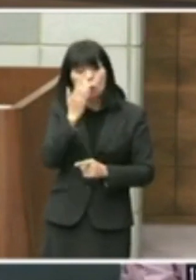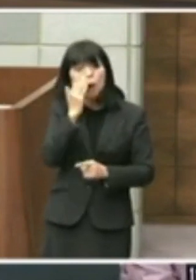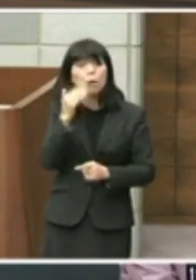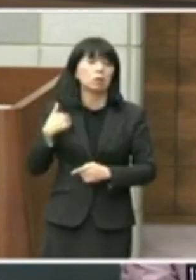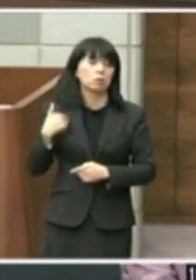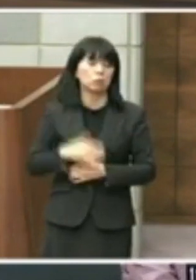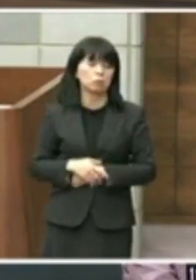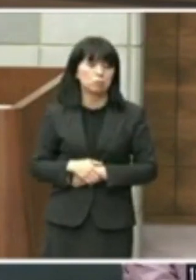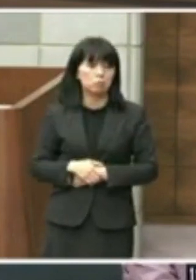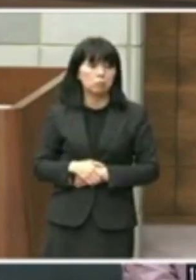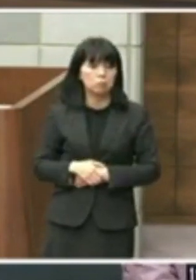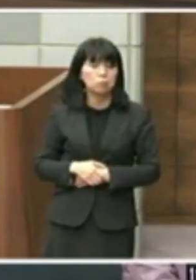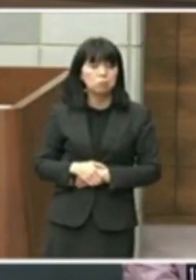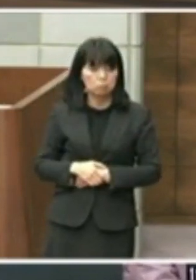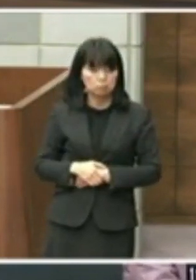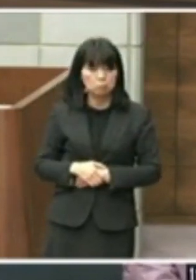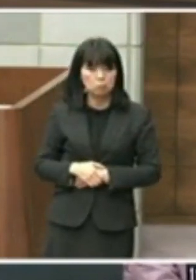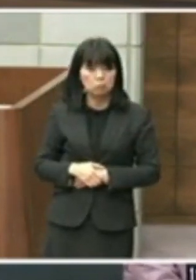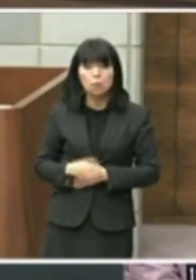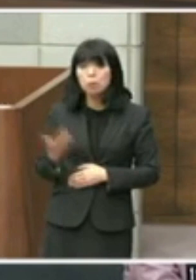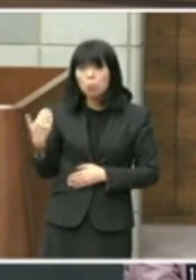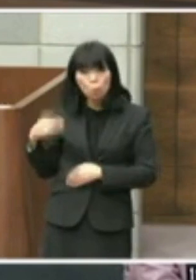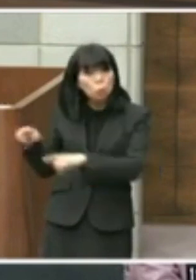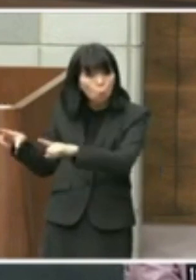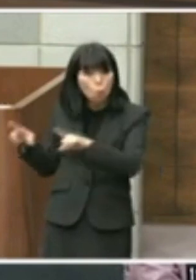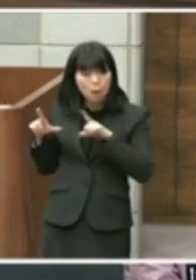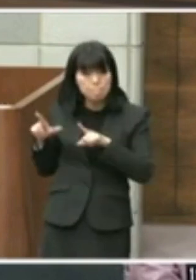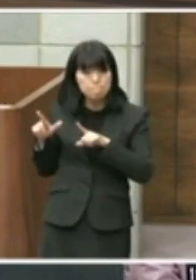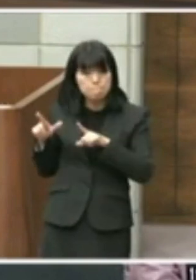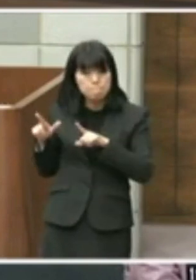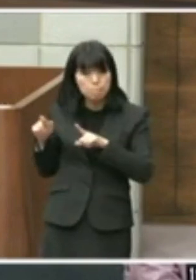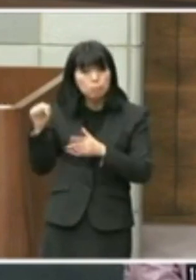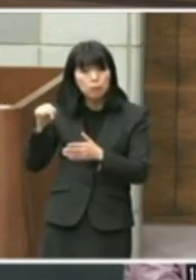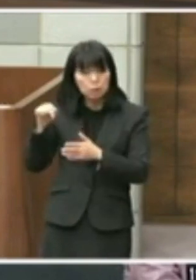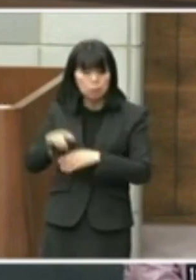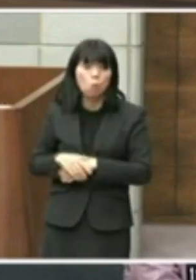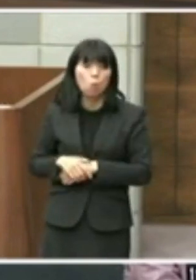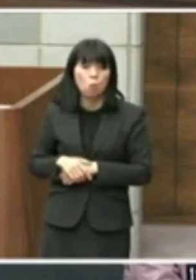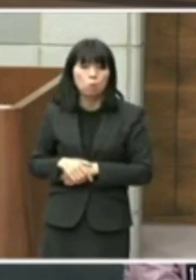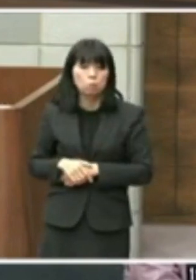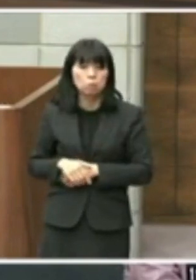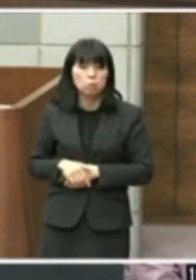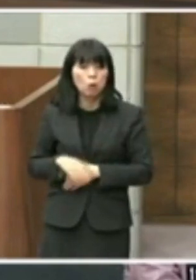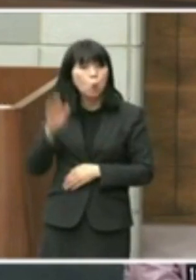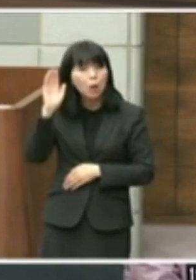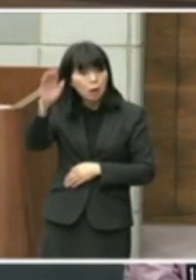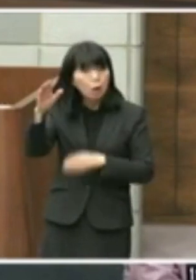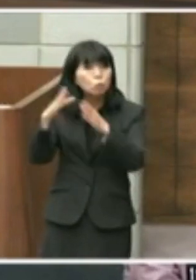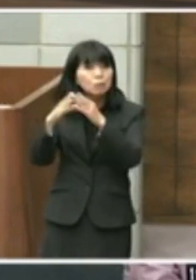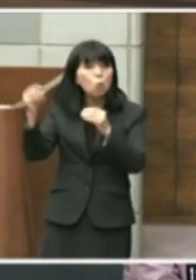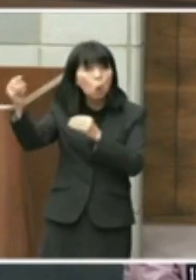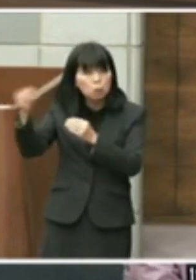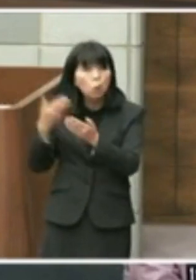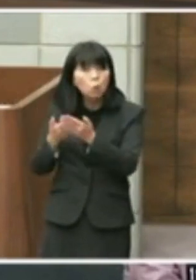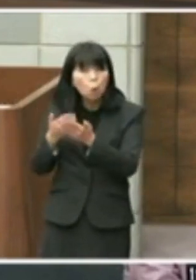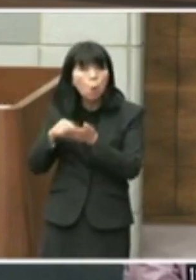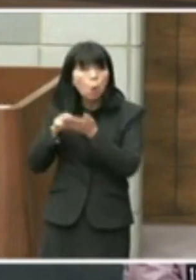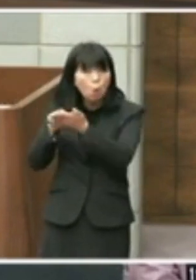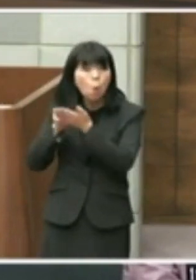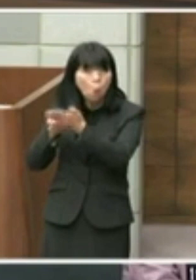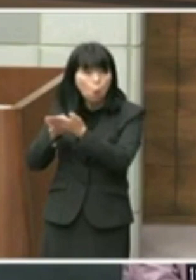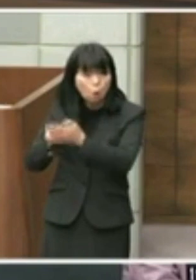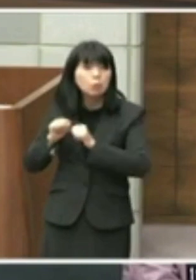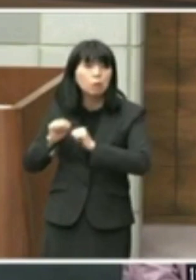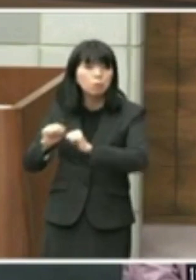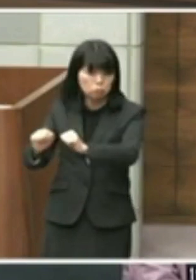なので、先ほどの答弁の中ででもですね、これから国の方にも要望を行っていく